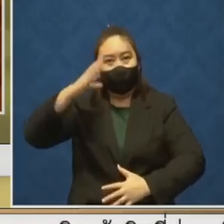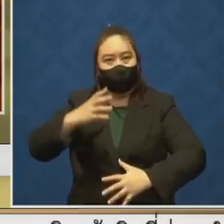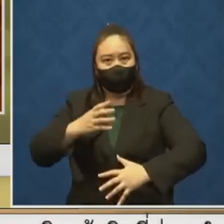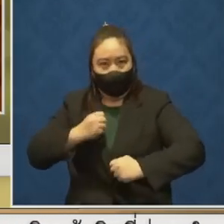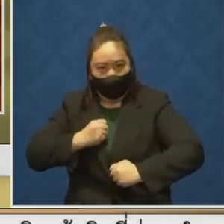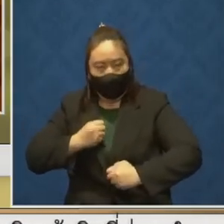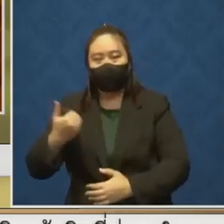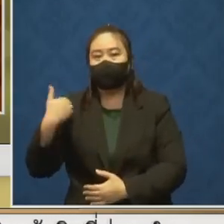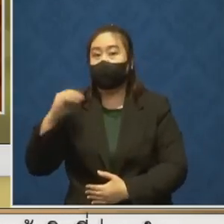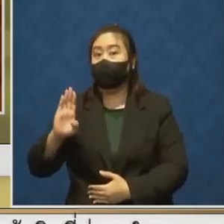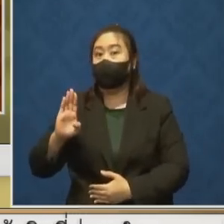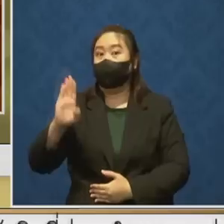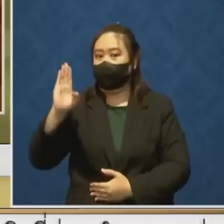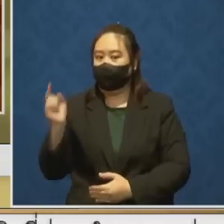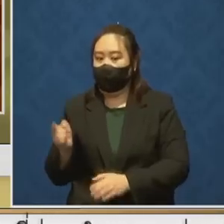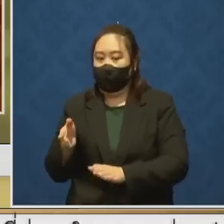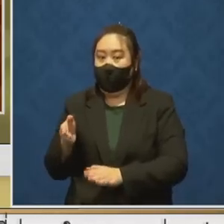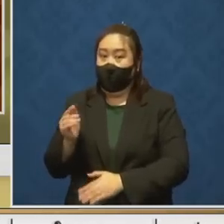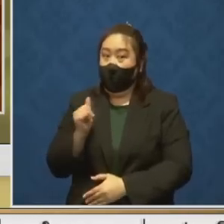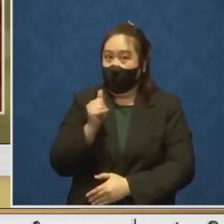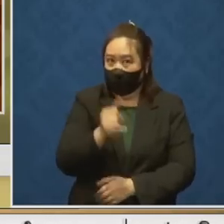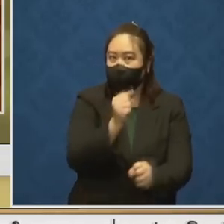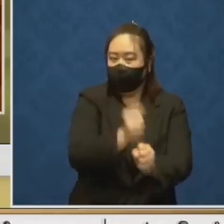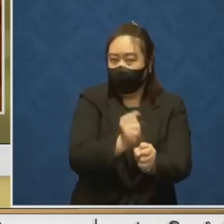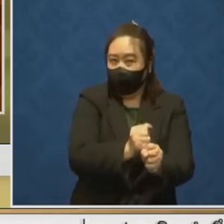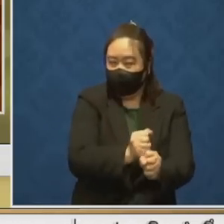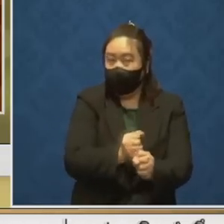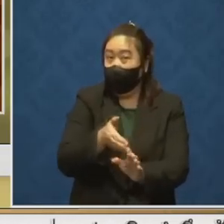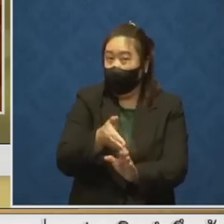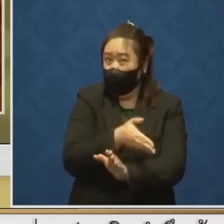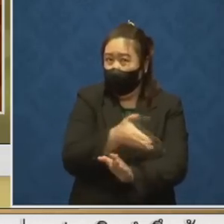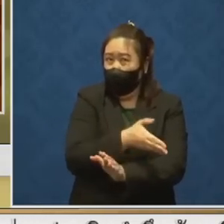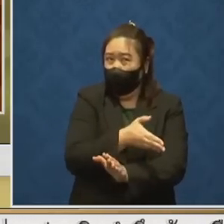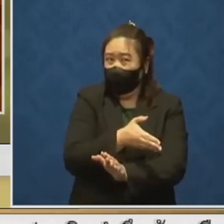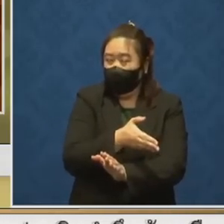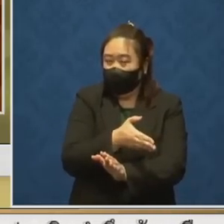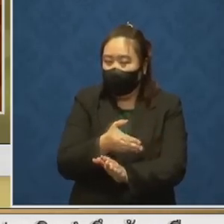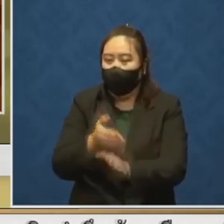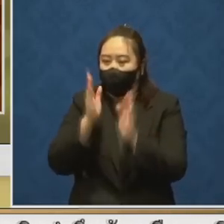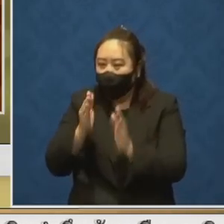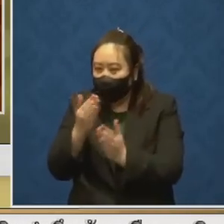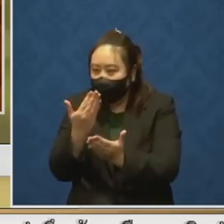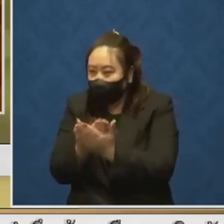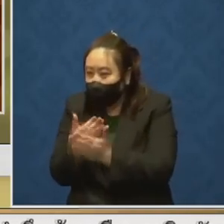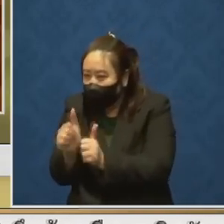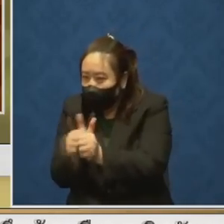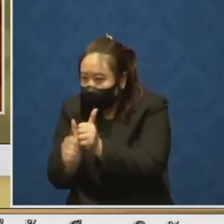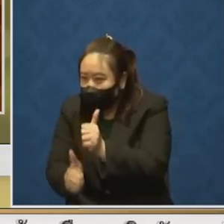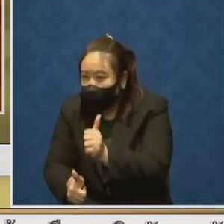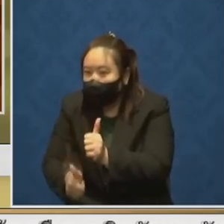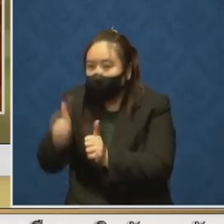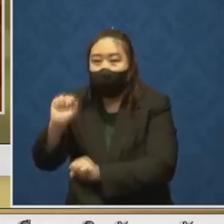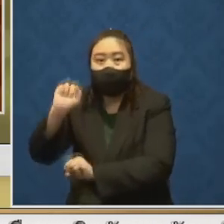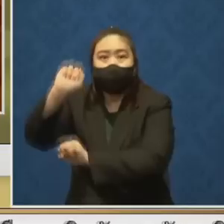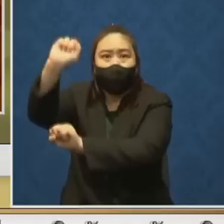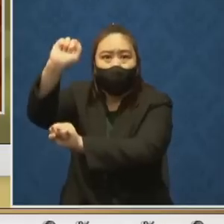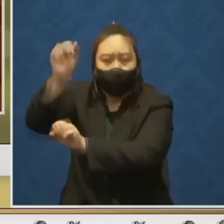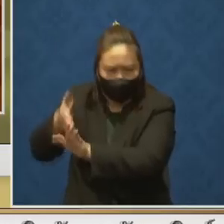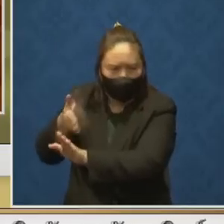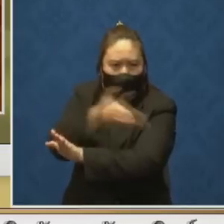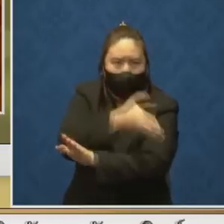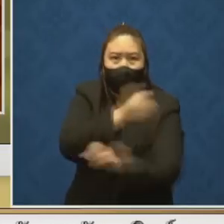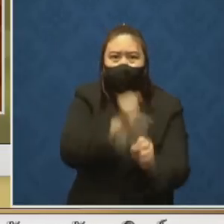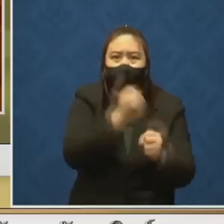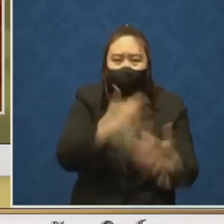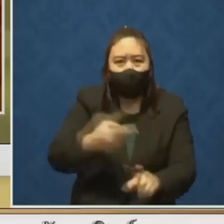รบเหมาเข้ไปทำงานก่อสรางรวงหน้าก่อนที่จะมีประกาศผู้ชนะประมูลราคานานถึง 15 เดื